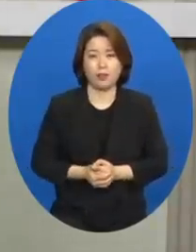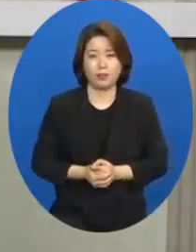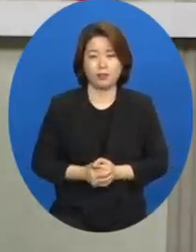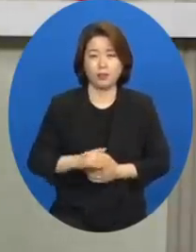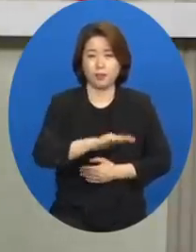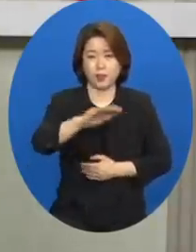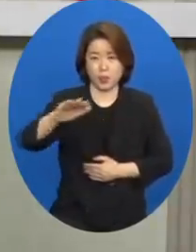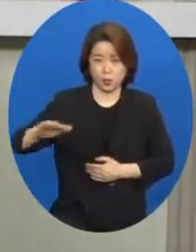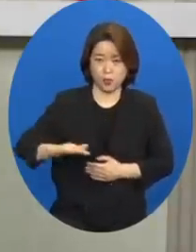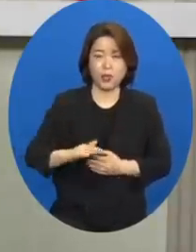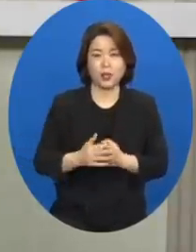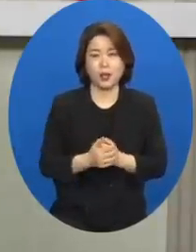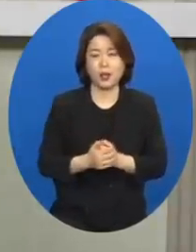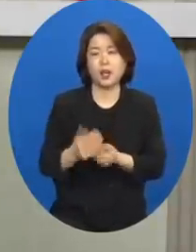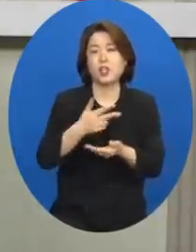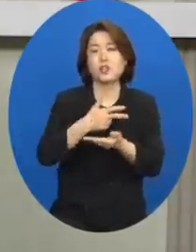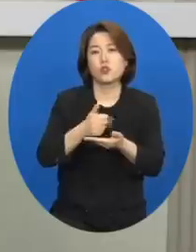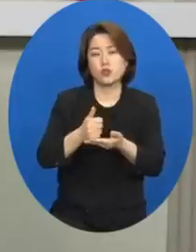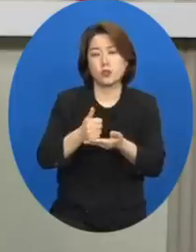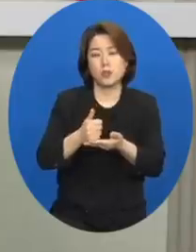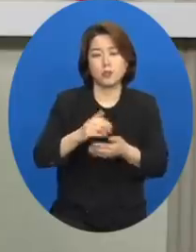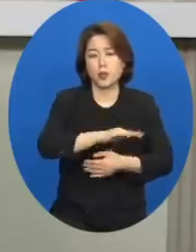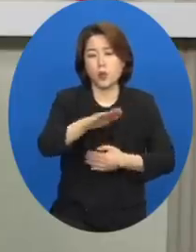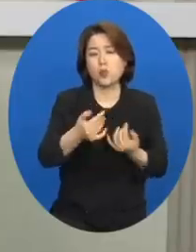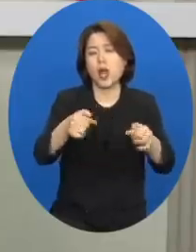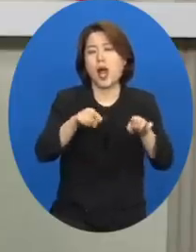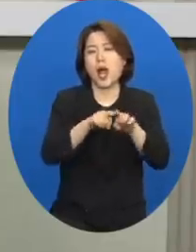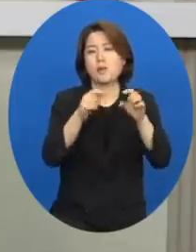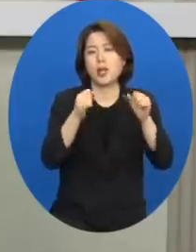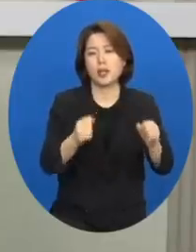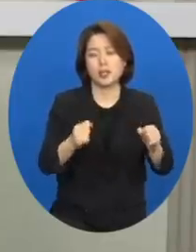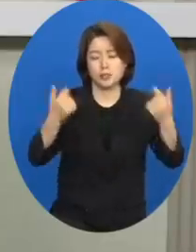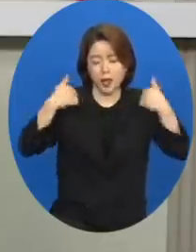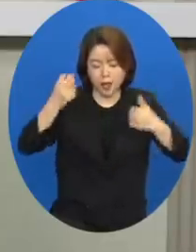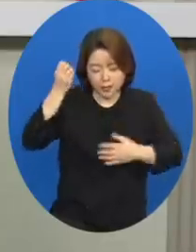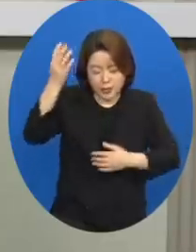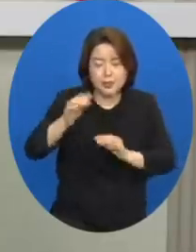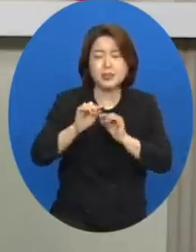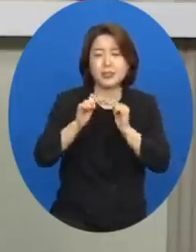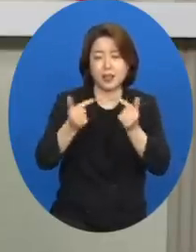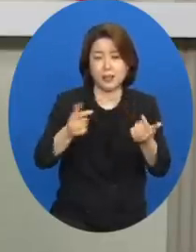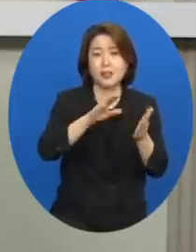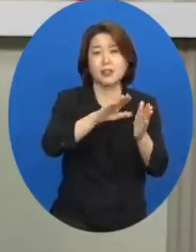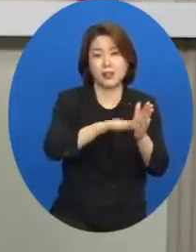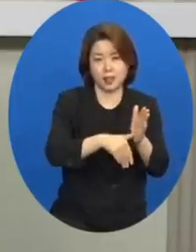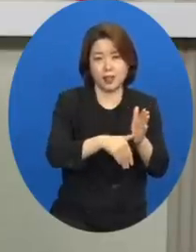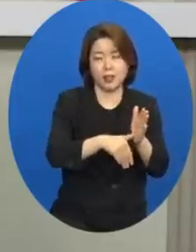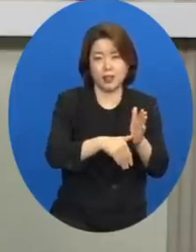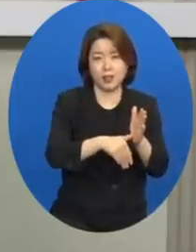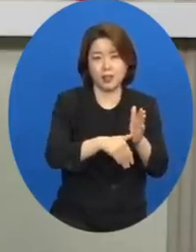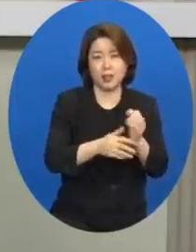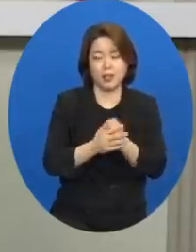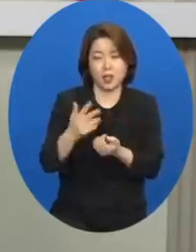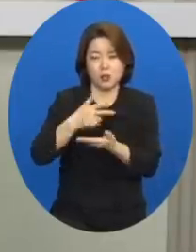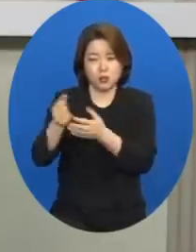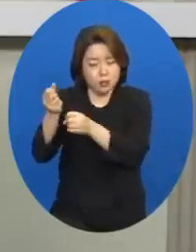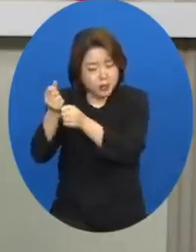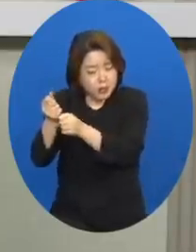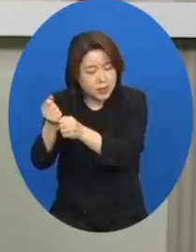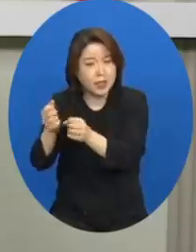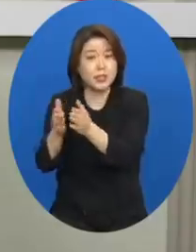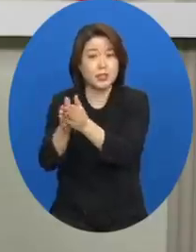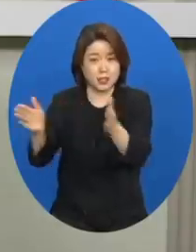우리가 주님이 우리와 함께 하심을 항상 잊지 않을 때 그리고 주님을 의지하기 시작할